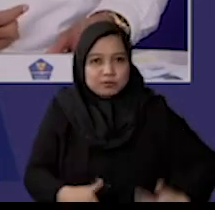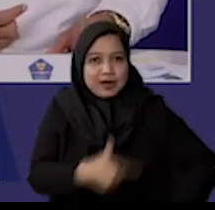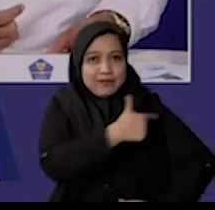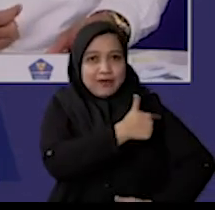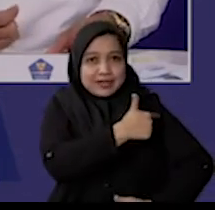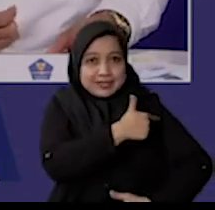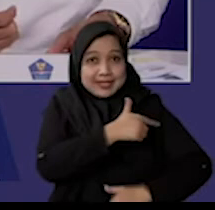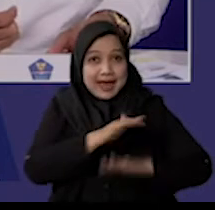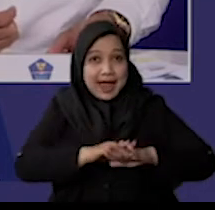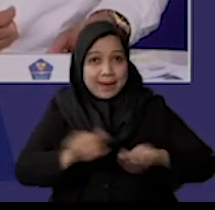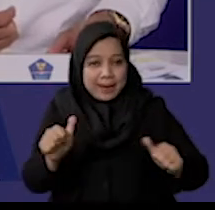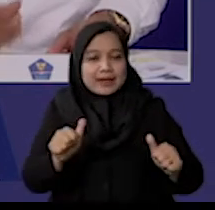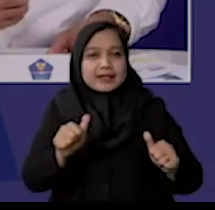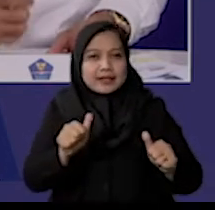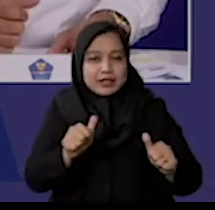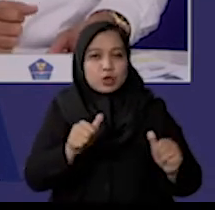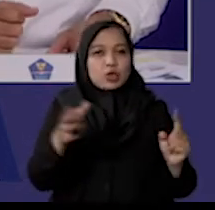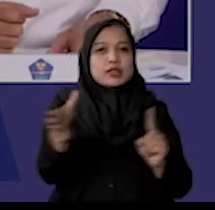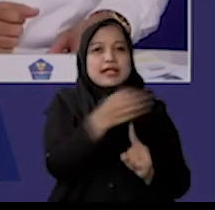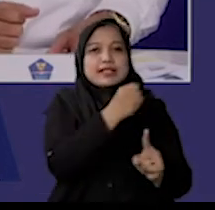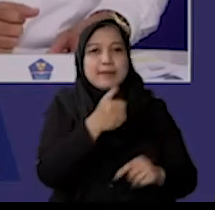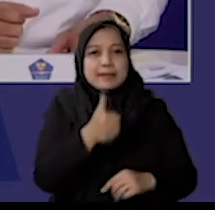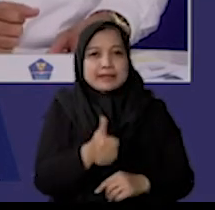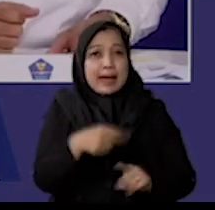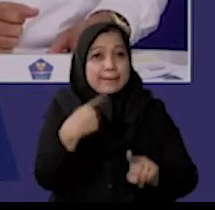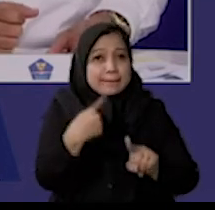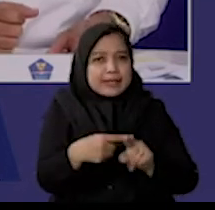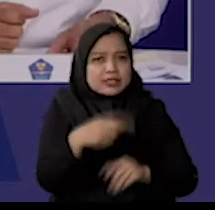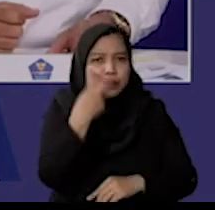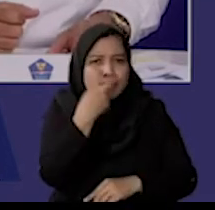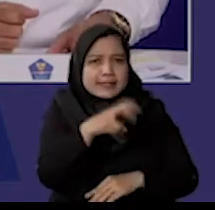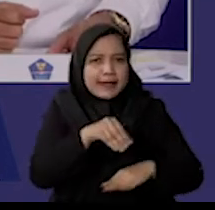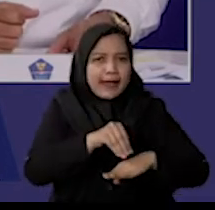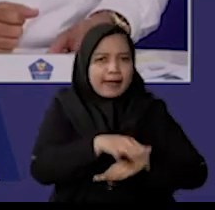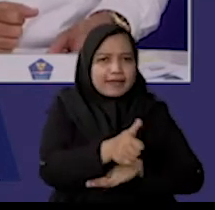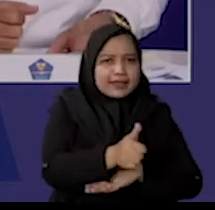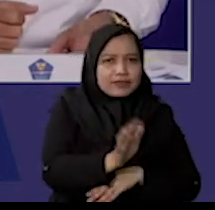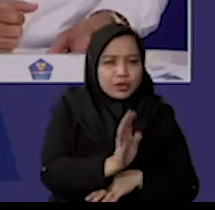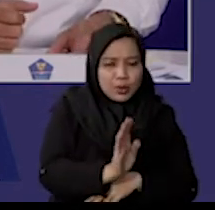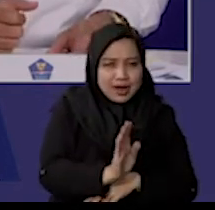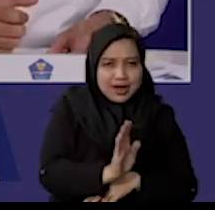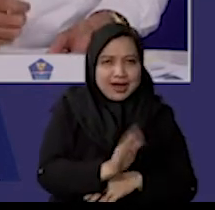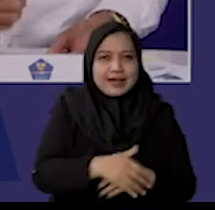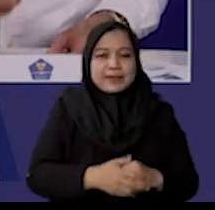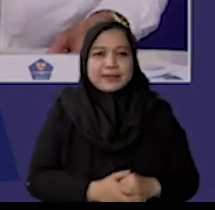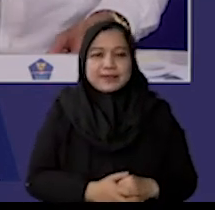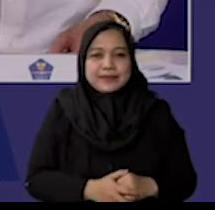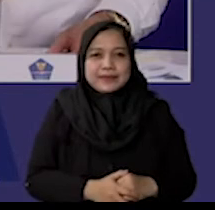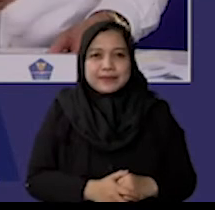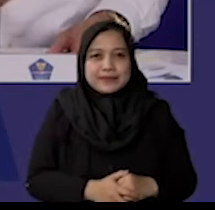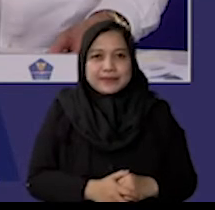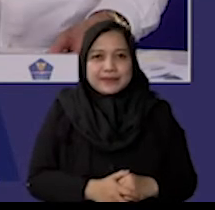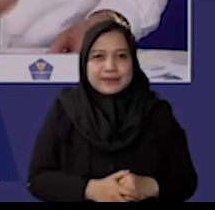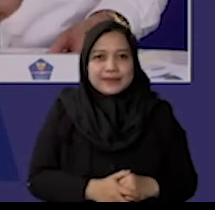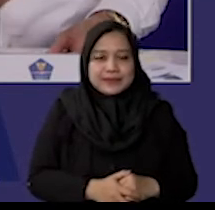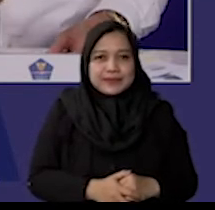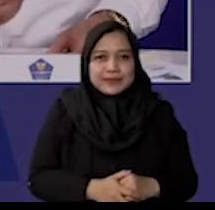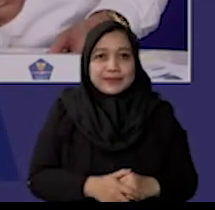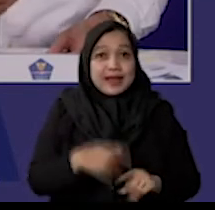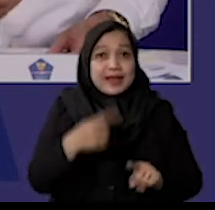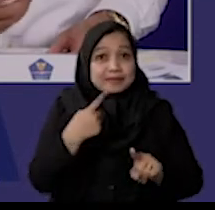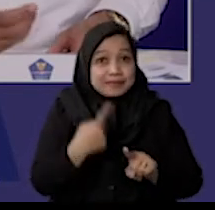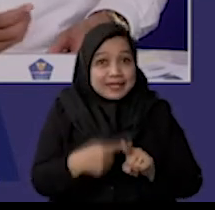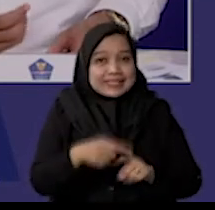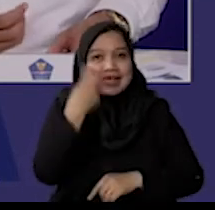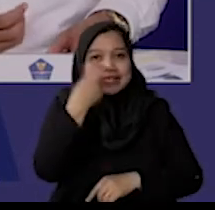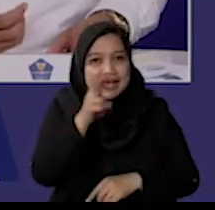tercapai dan menilai efektivitasnya. Serta kembali lagi menentukan rentang